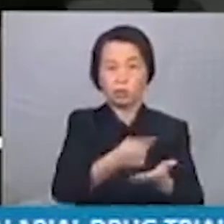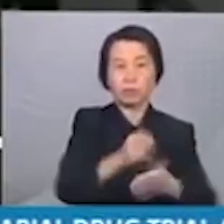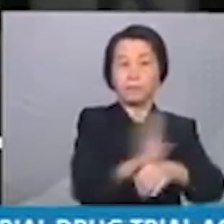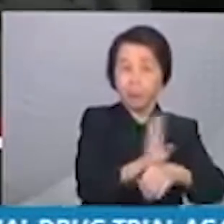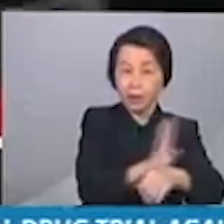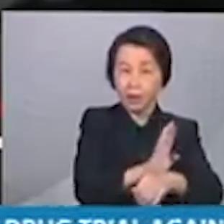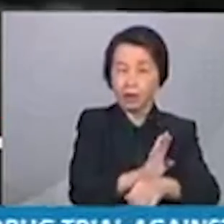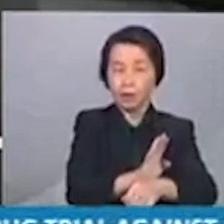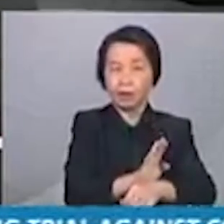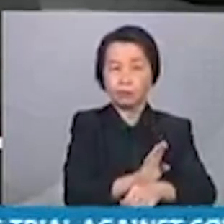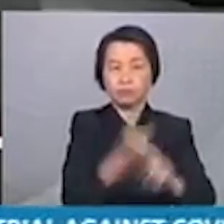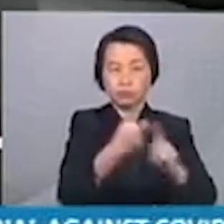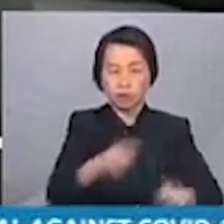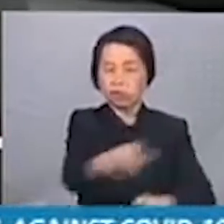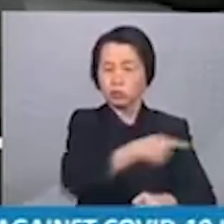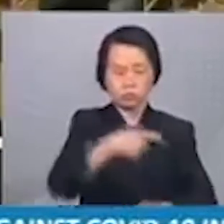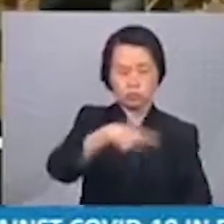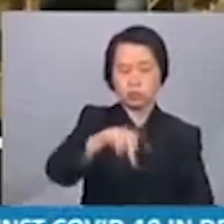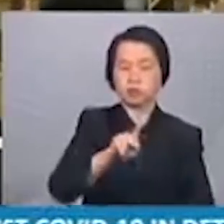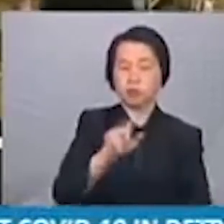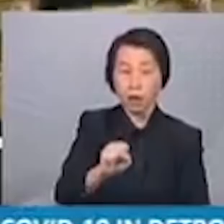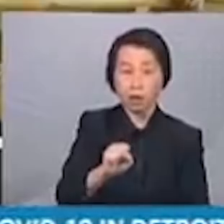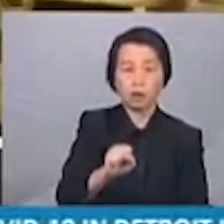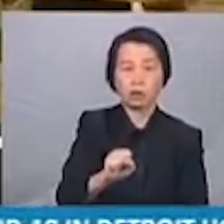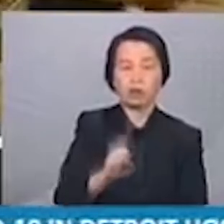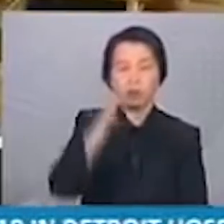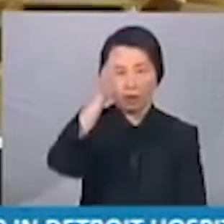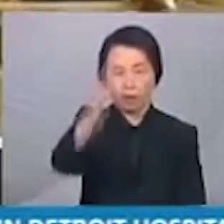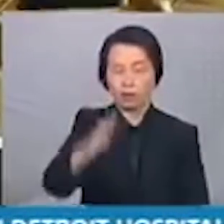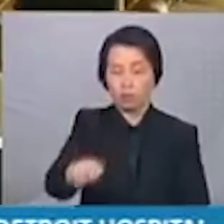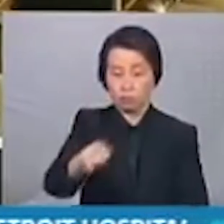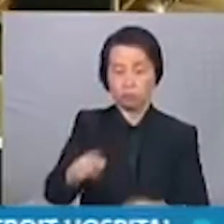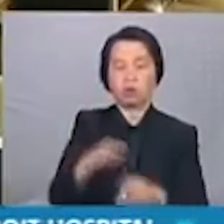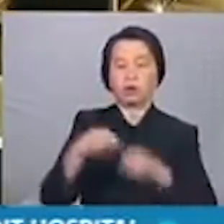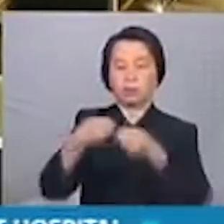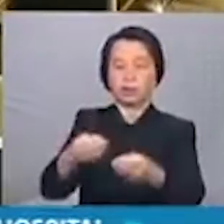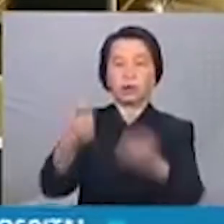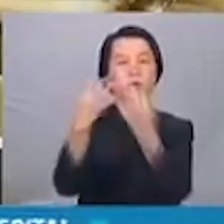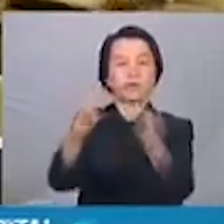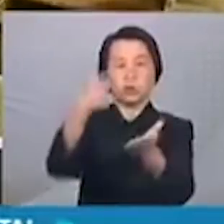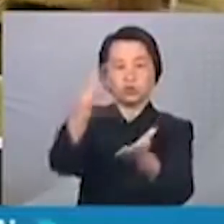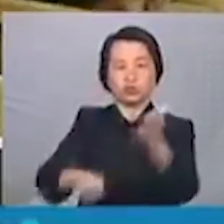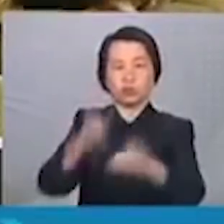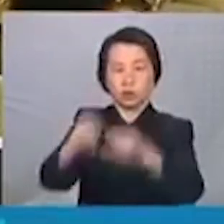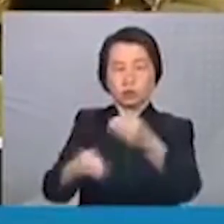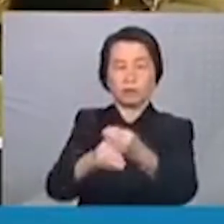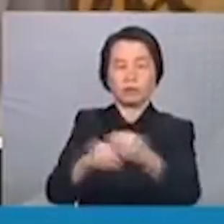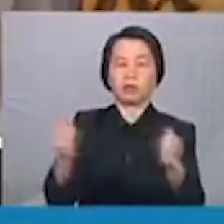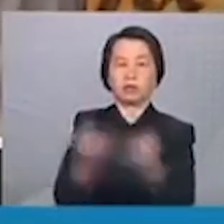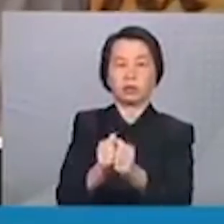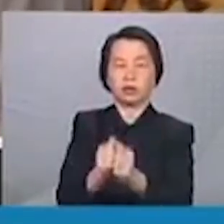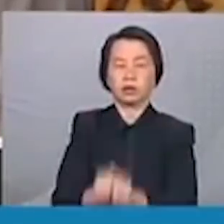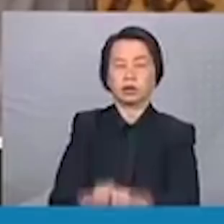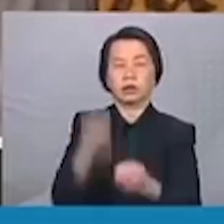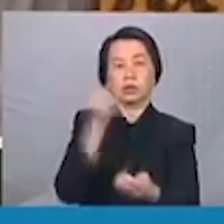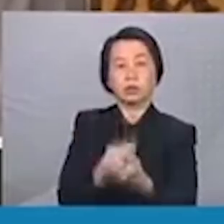yang terjadi di pada perusahaan kecil dan sudah nah akan diberi potongan Cukai tambahan bersamaan dengan